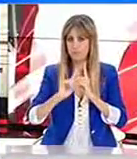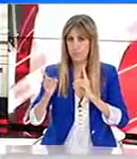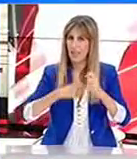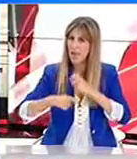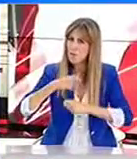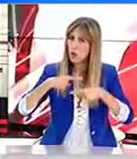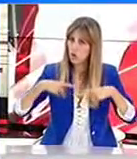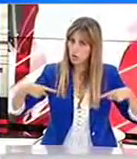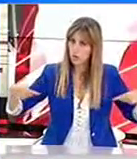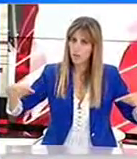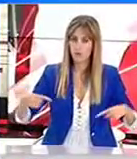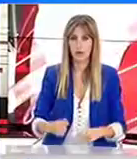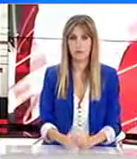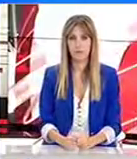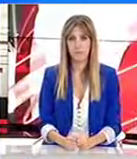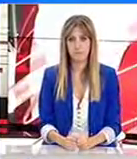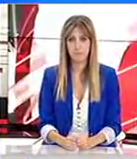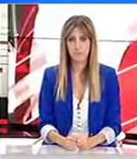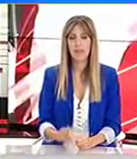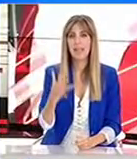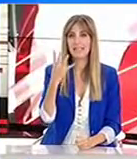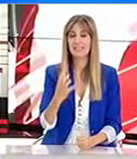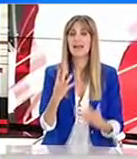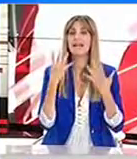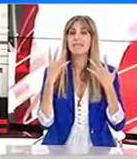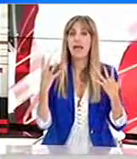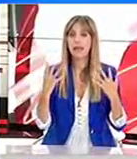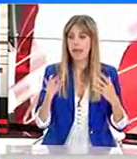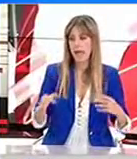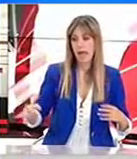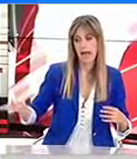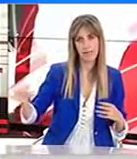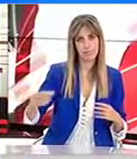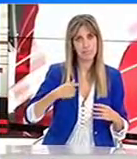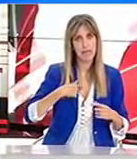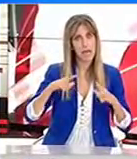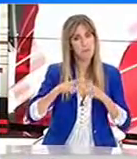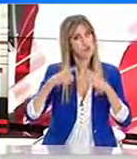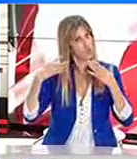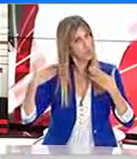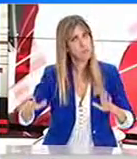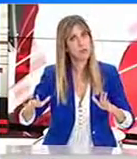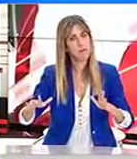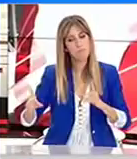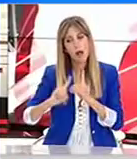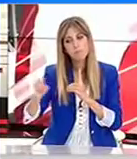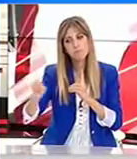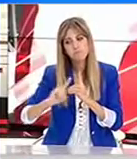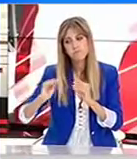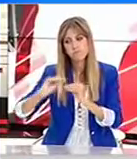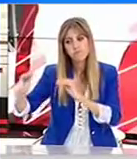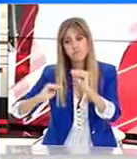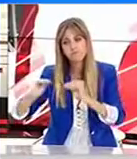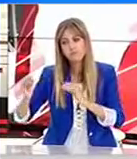εφαρμόστηκε ήδη πιλωτικά για 49 νησιά και από 1η-7η του